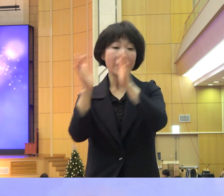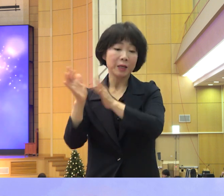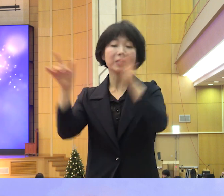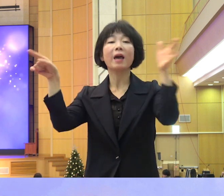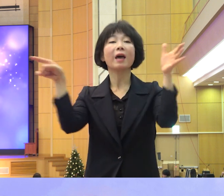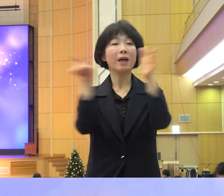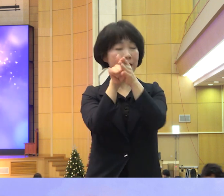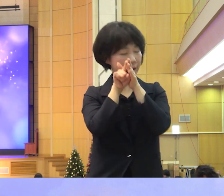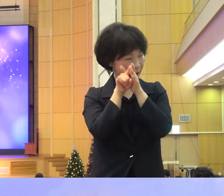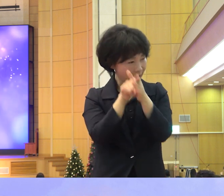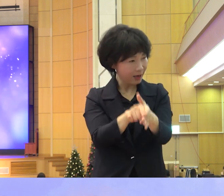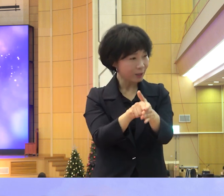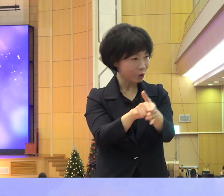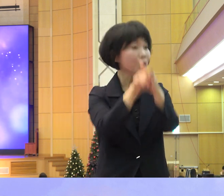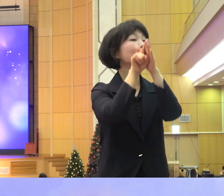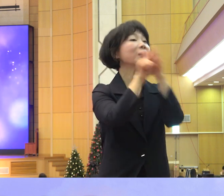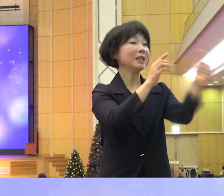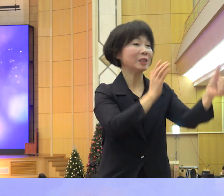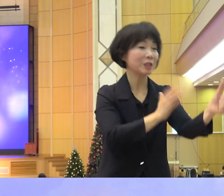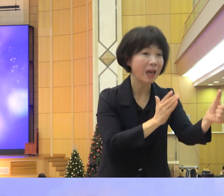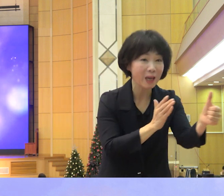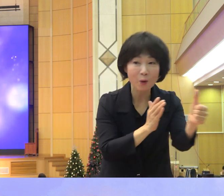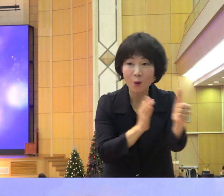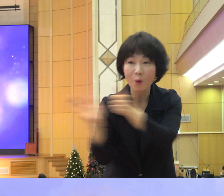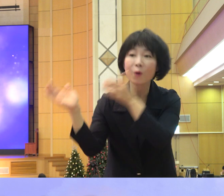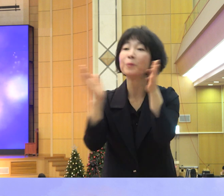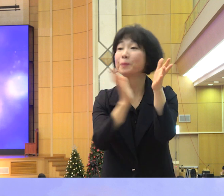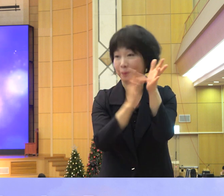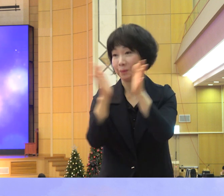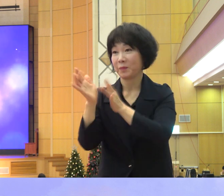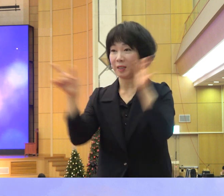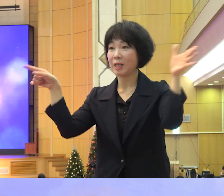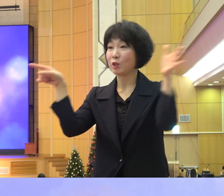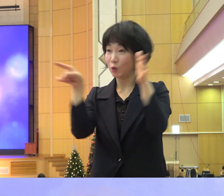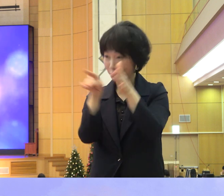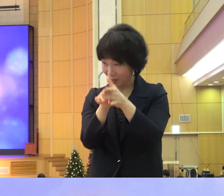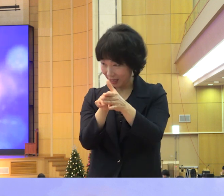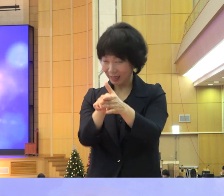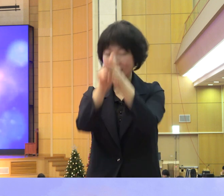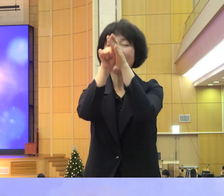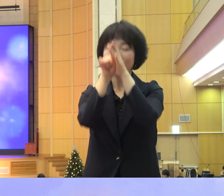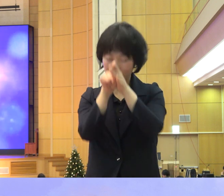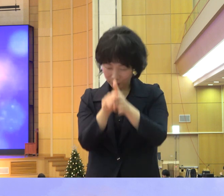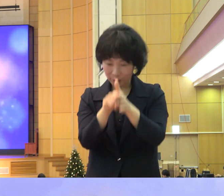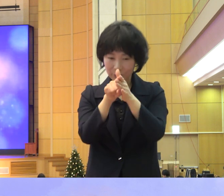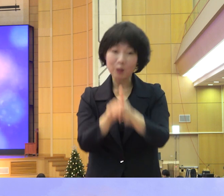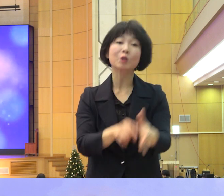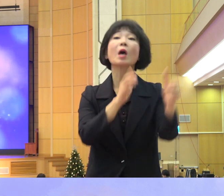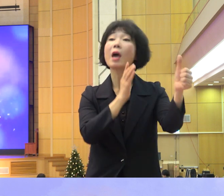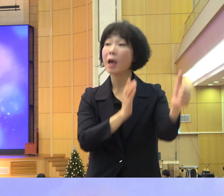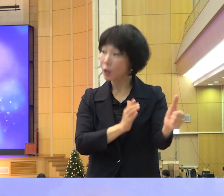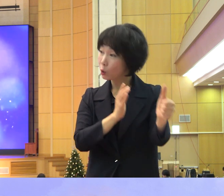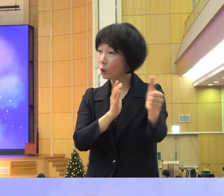믿으세요. 예수 믿으세요. 예수